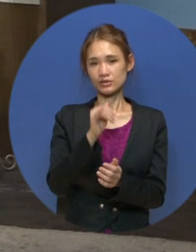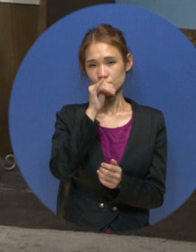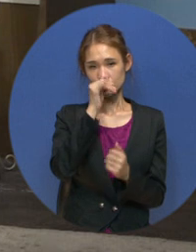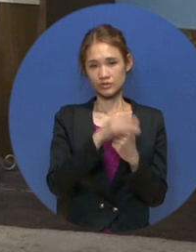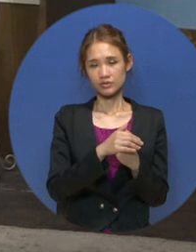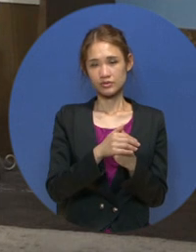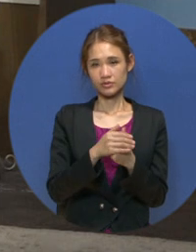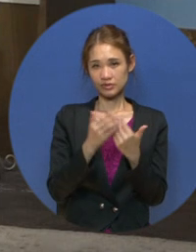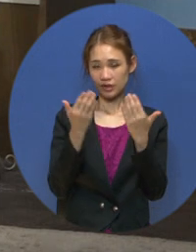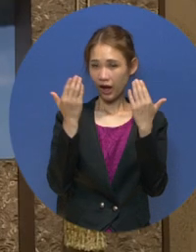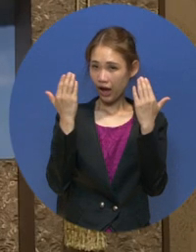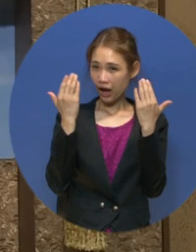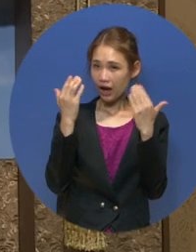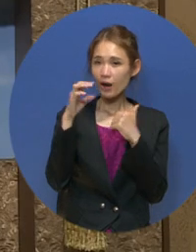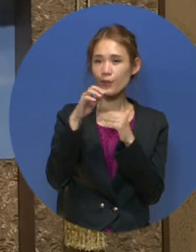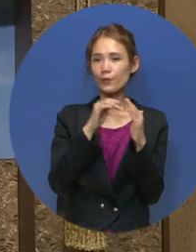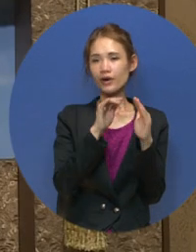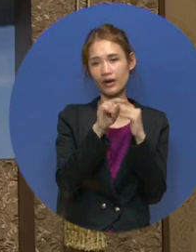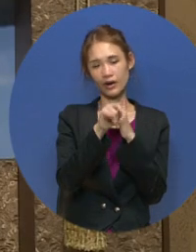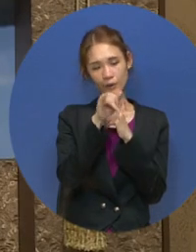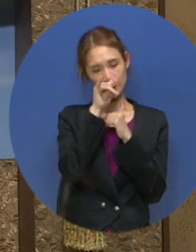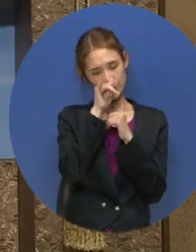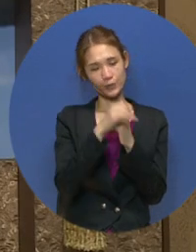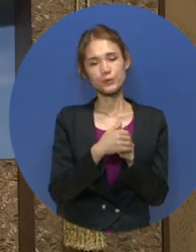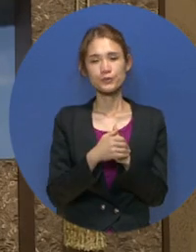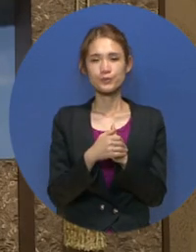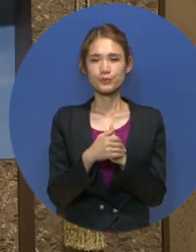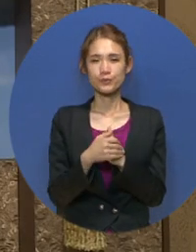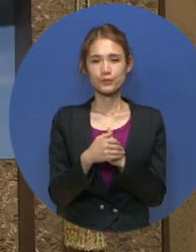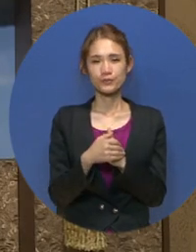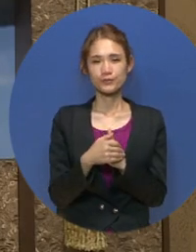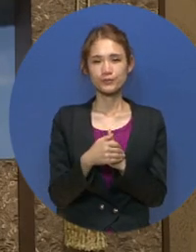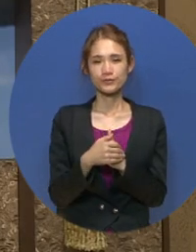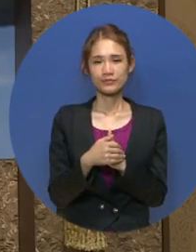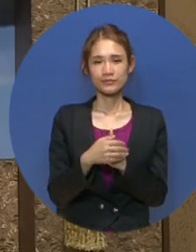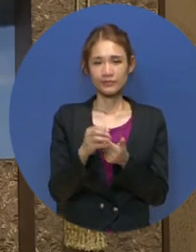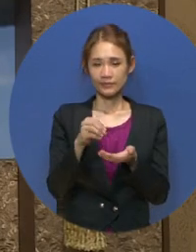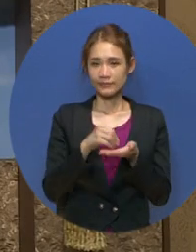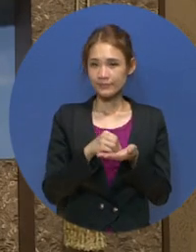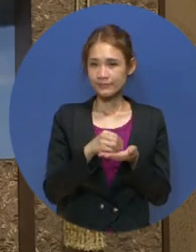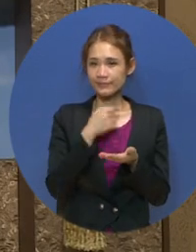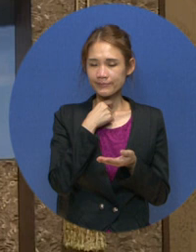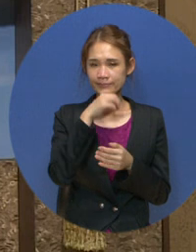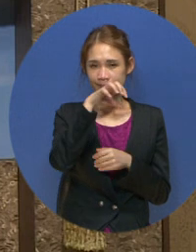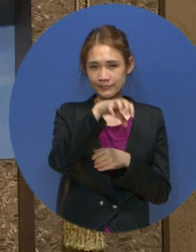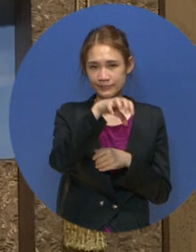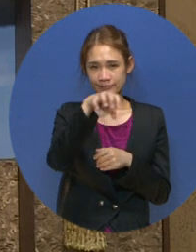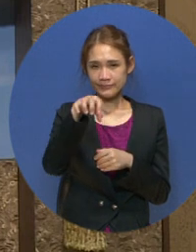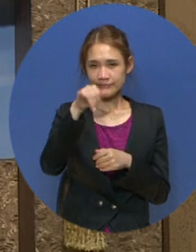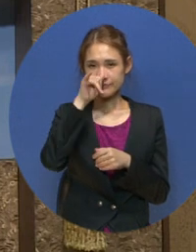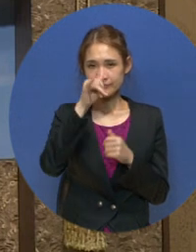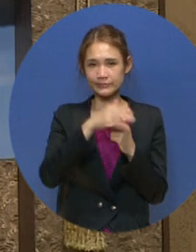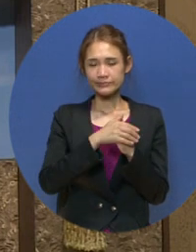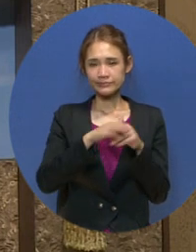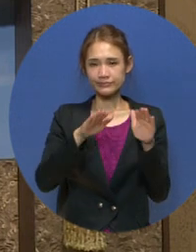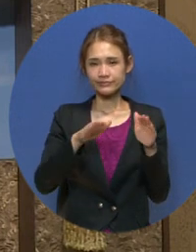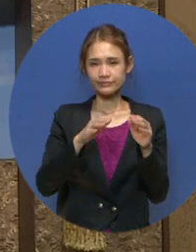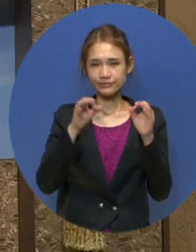그리고 또 학교에도 있고요. 그렇게 이제 신청하시는 곳들이 있는데 네. 현재는 또